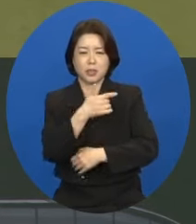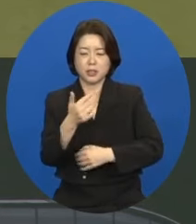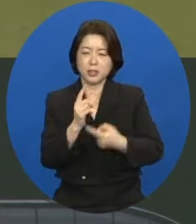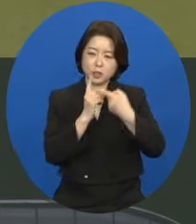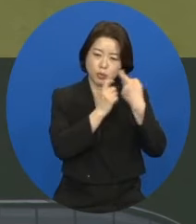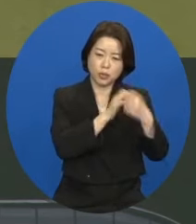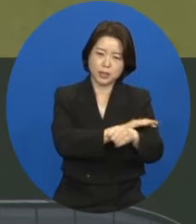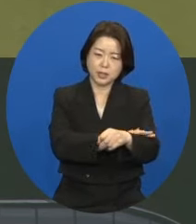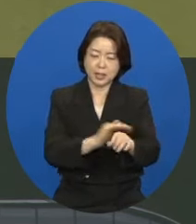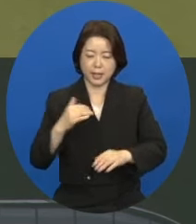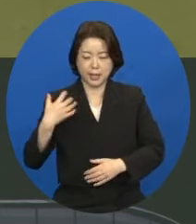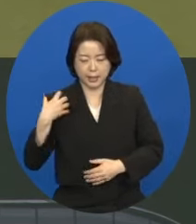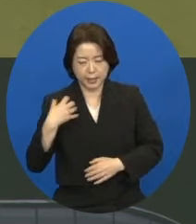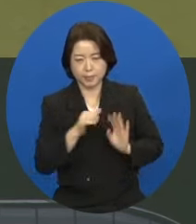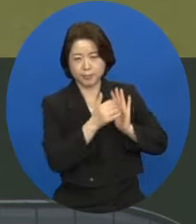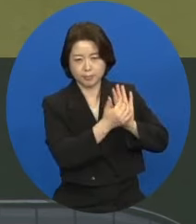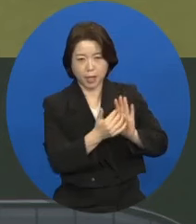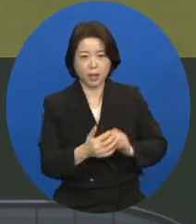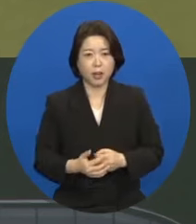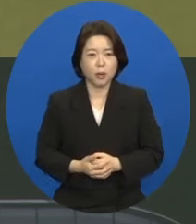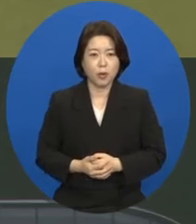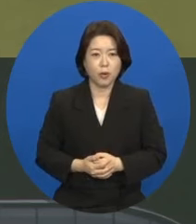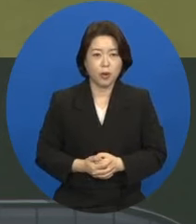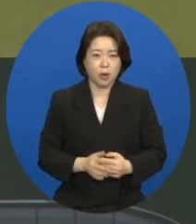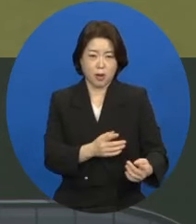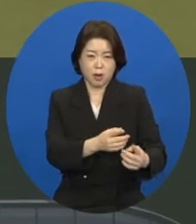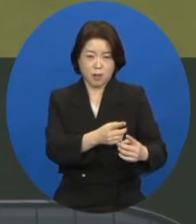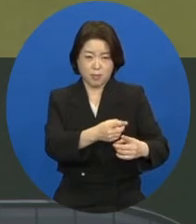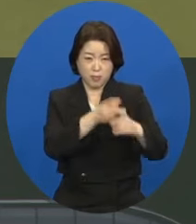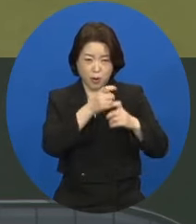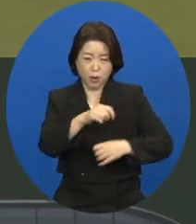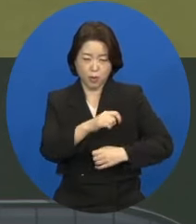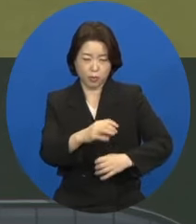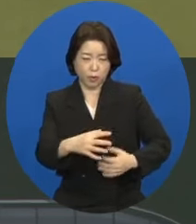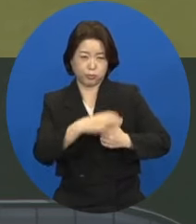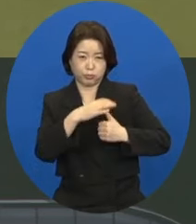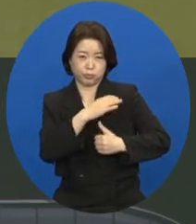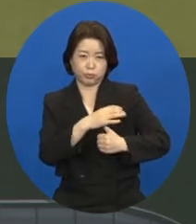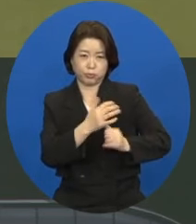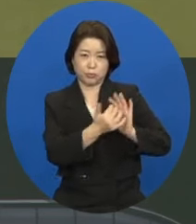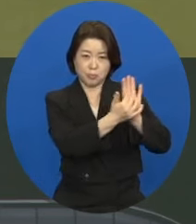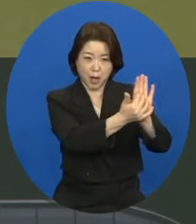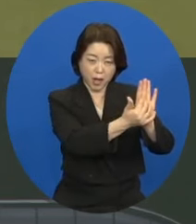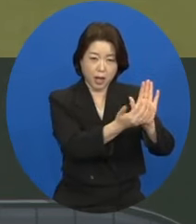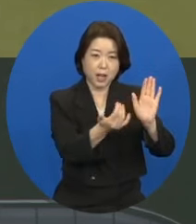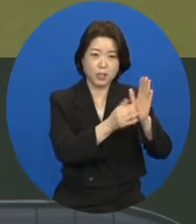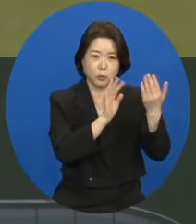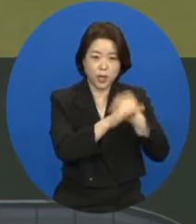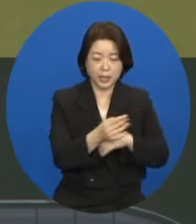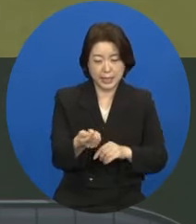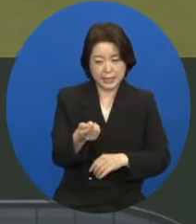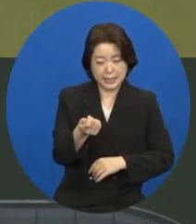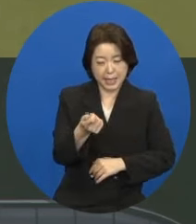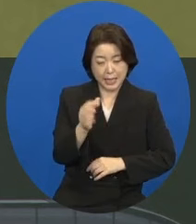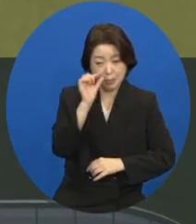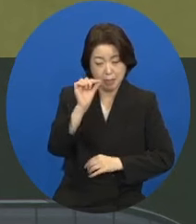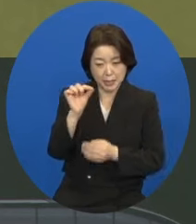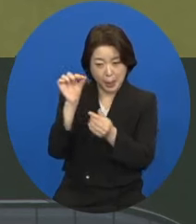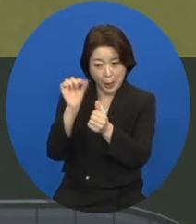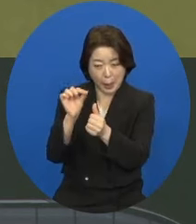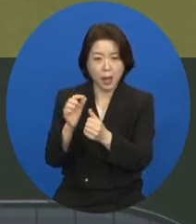잘 감당해내고 대적의 맹렬한 공격을 굳건히 막아내고 나서 작은 바늘에 찔린 상처에 어처구니